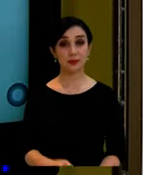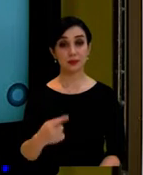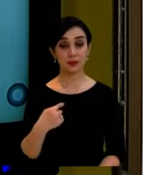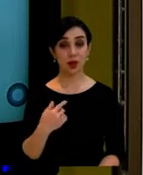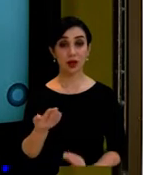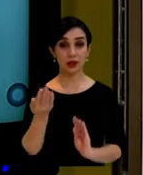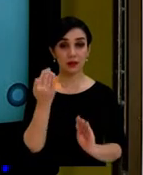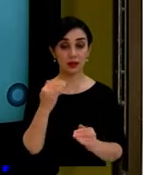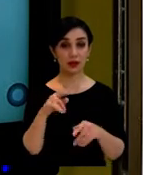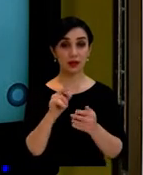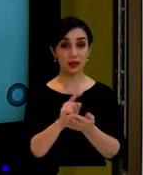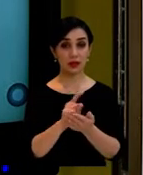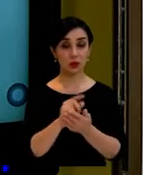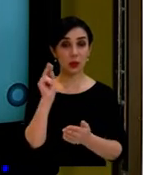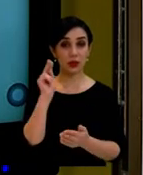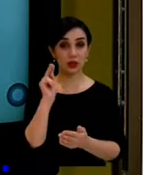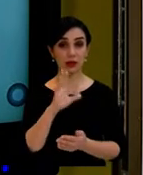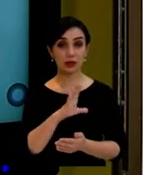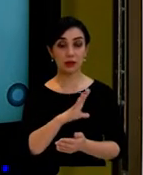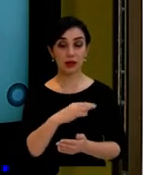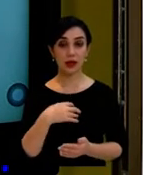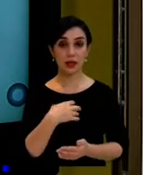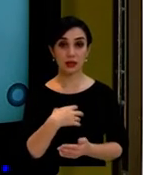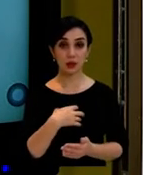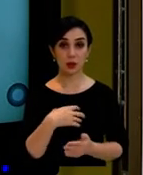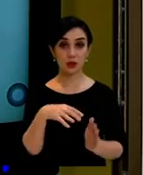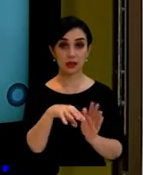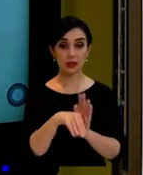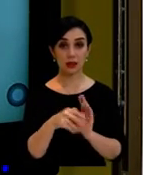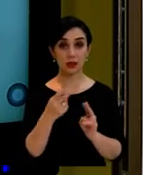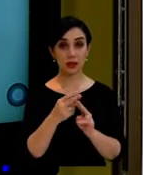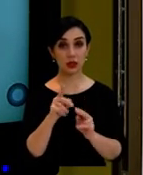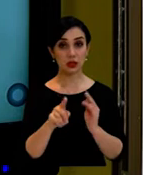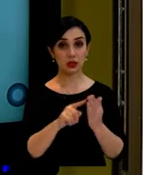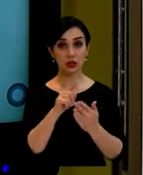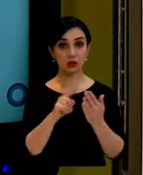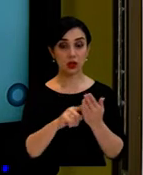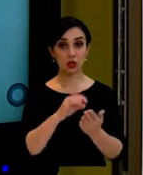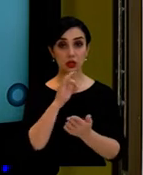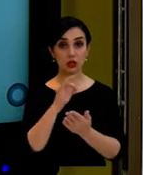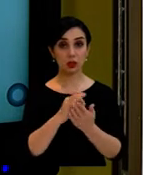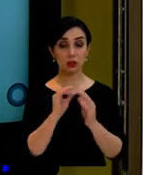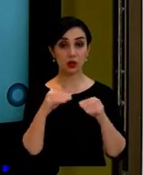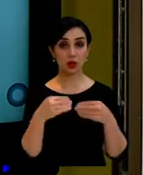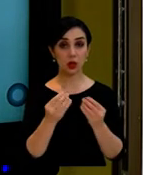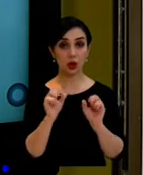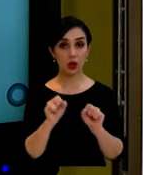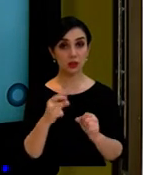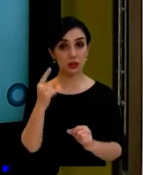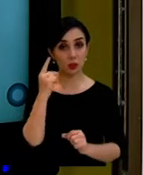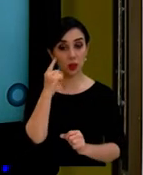Biz avvalgi darslarda o'rganganimiz asosida mana shu savollarga javob bera olamiz deb